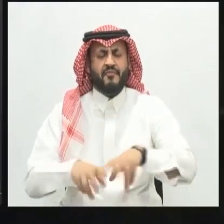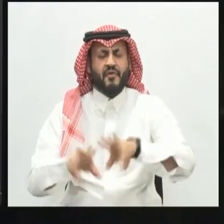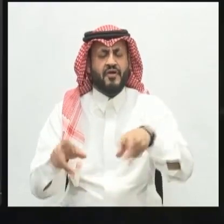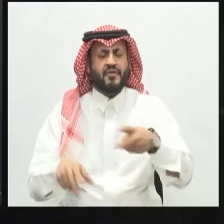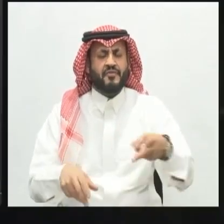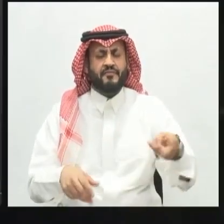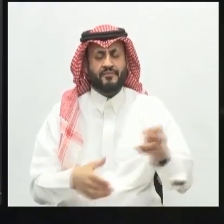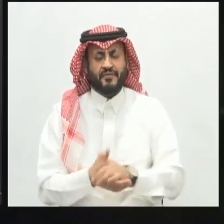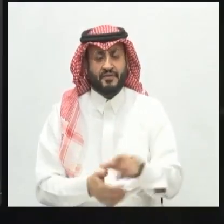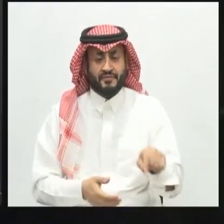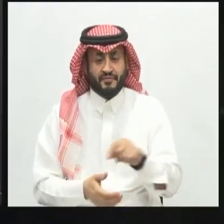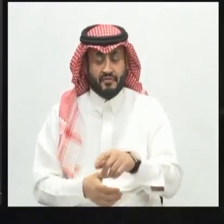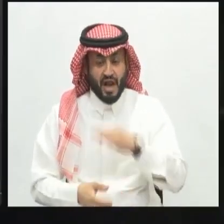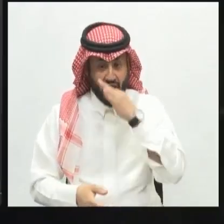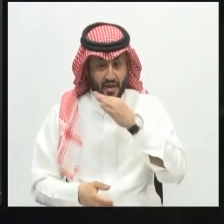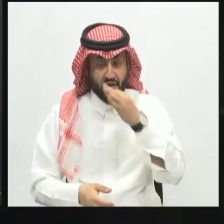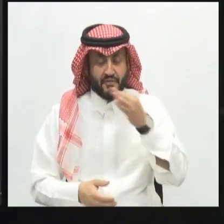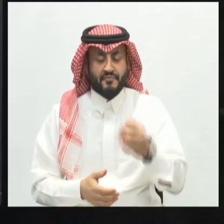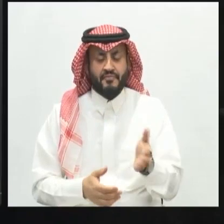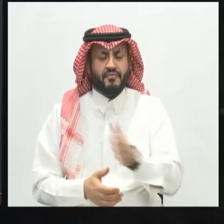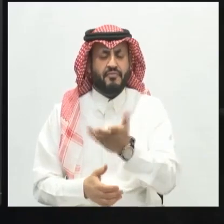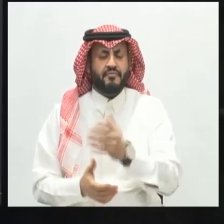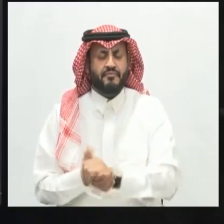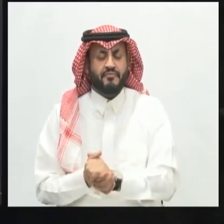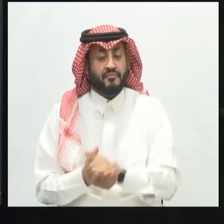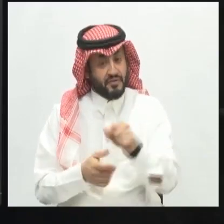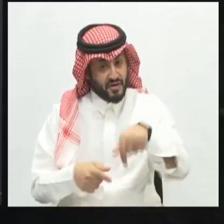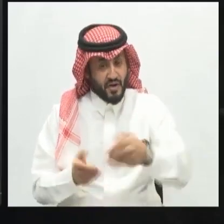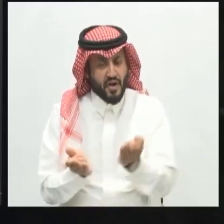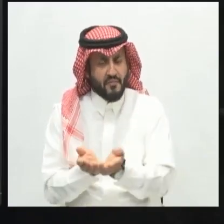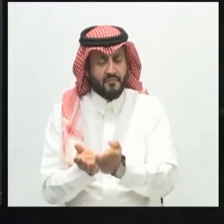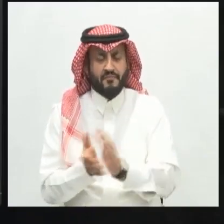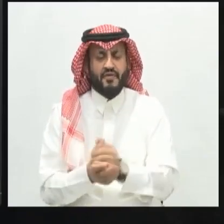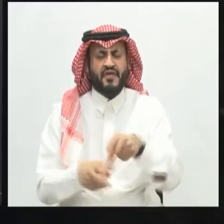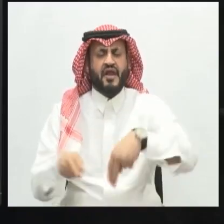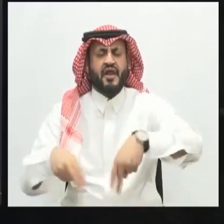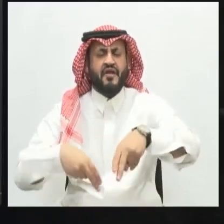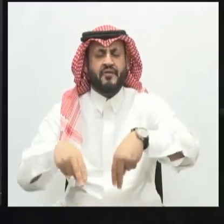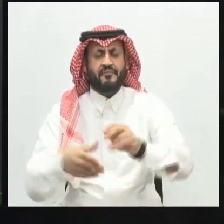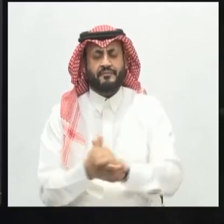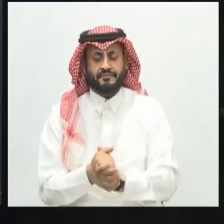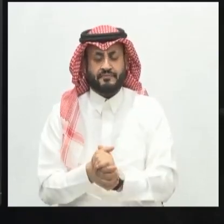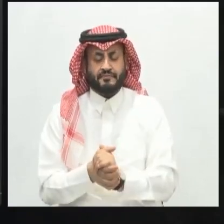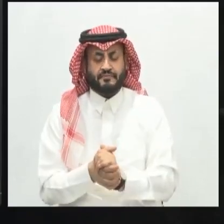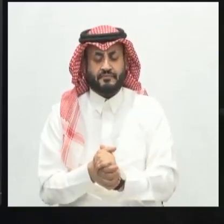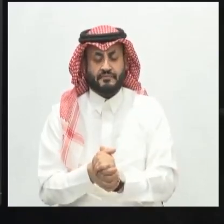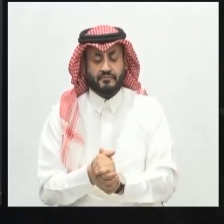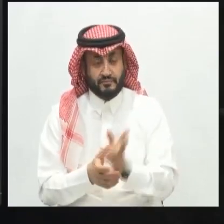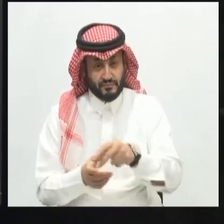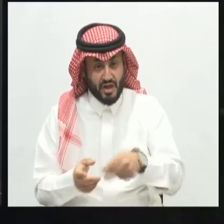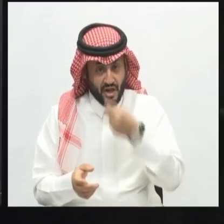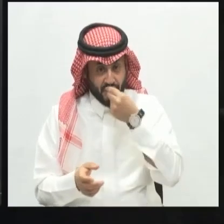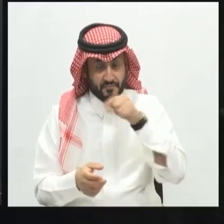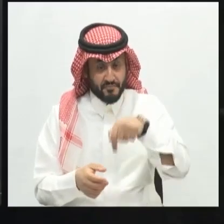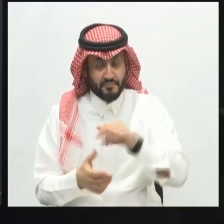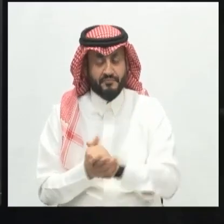منها اثناء الحديث ايضا في المدرسه وفي الشارع ايضا اثناء تناول